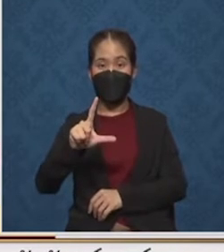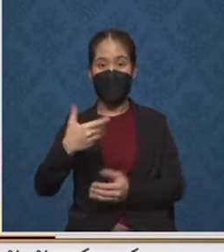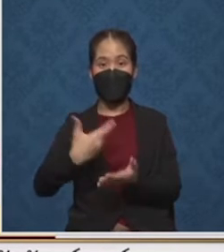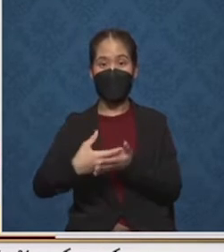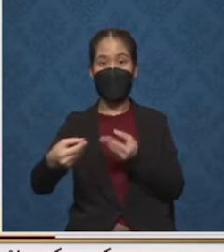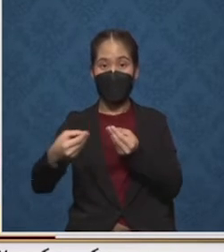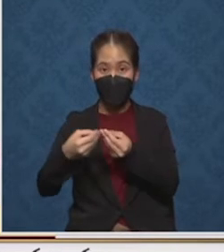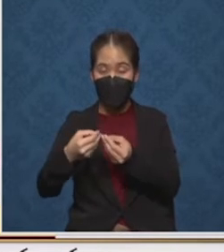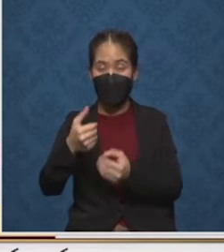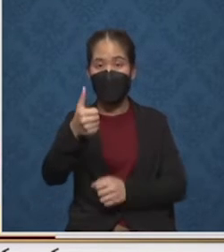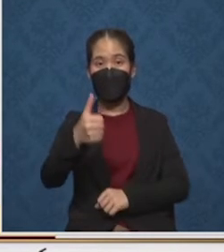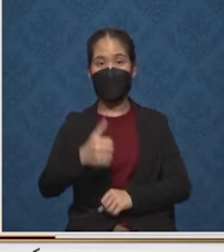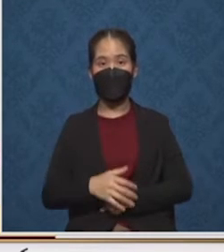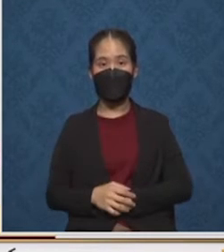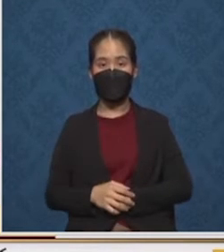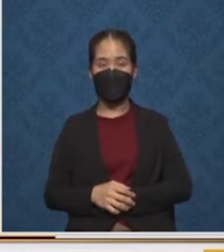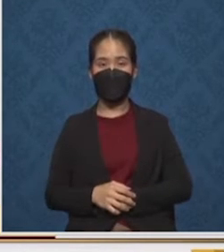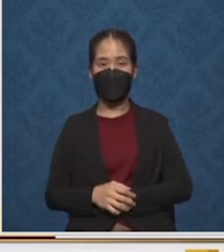ฮะ